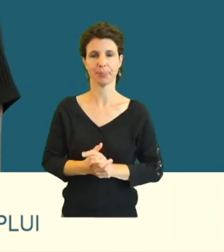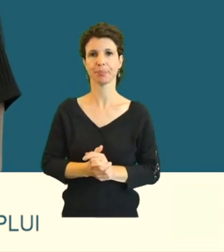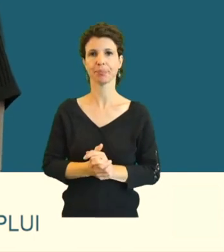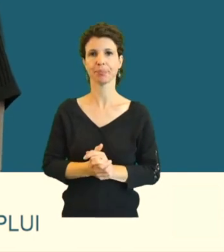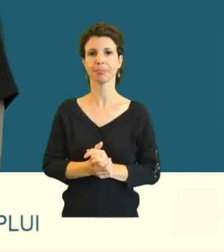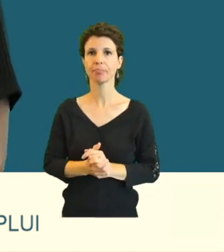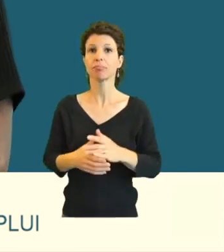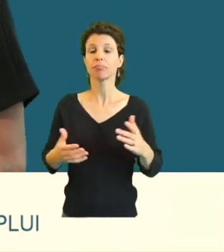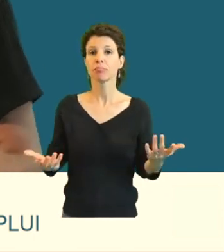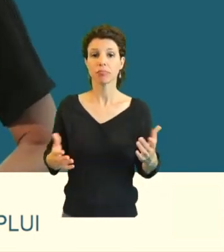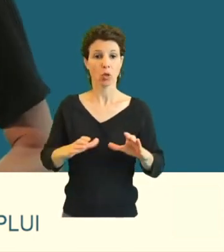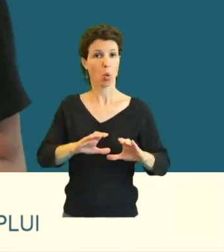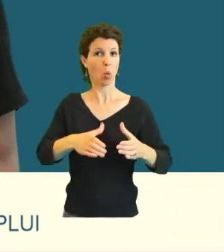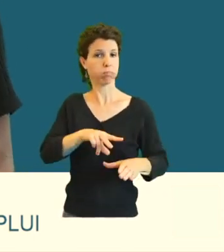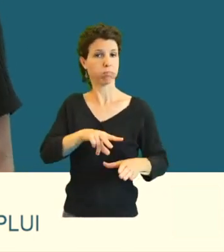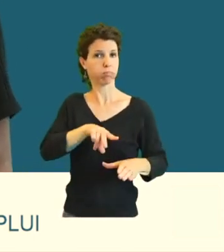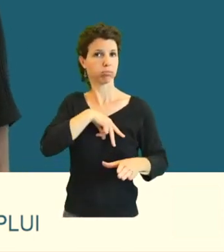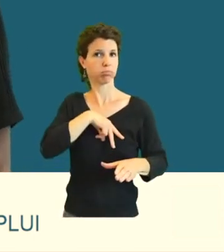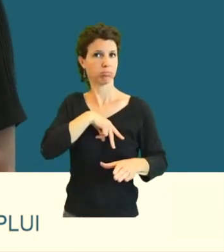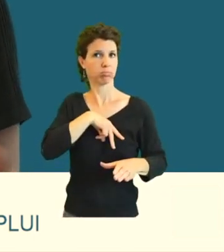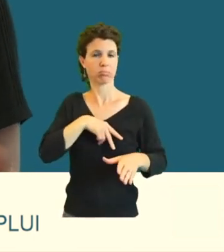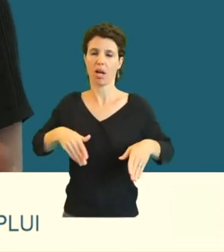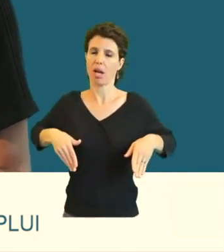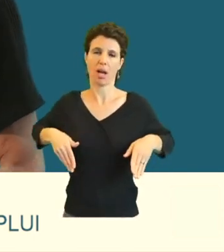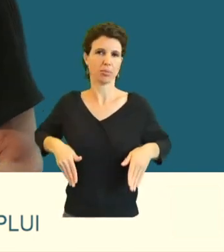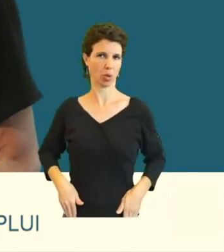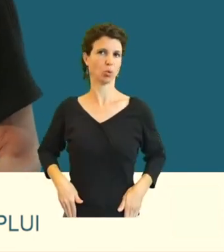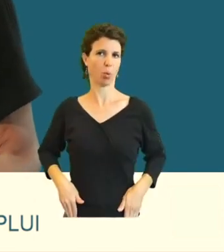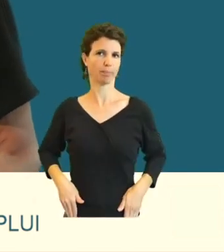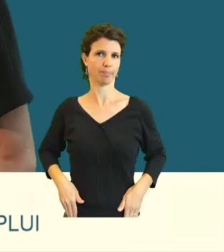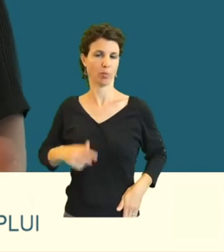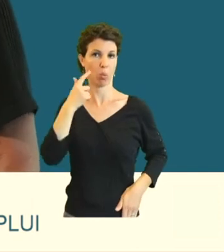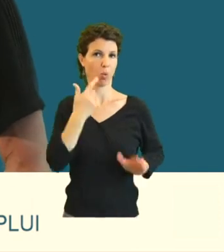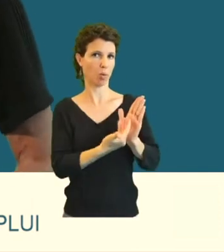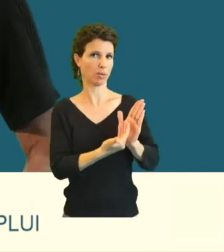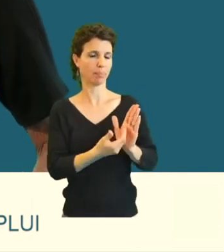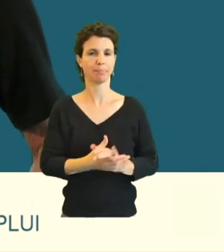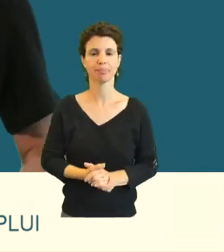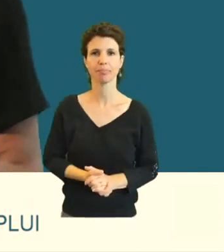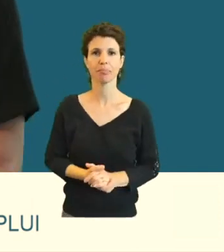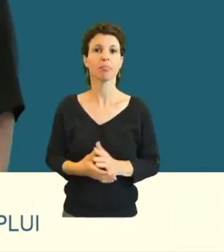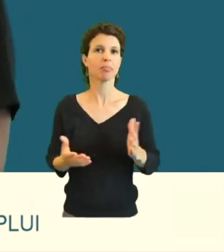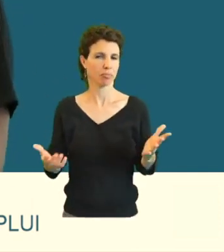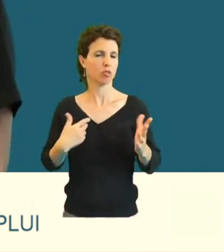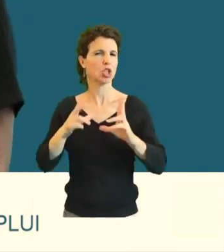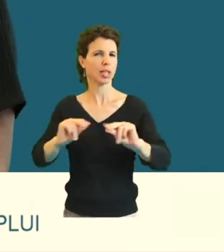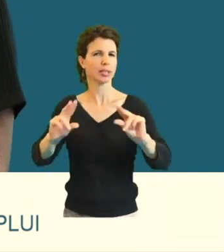notre groupe va s'abstenir sur cette délibération-là. Je vais évidemment m'en